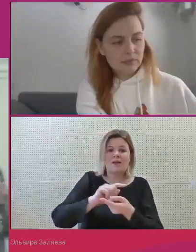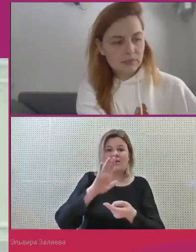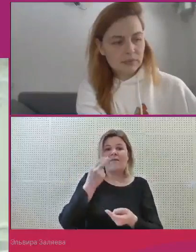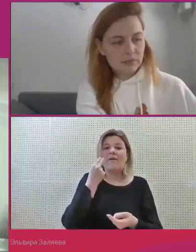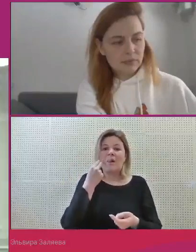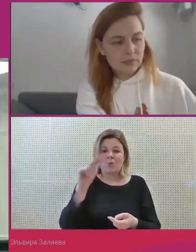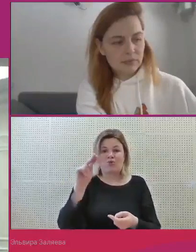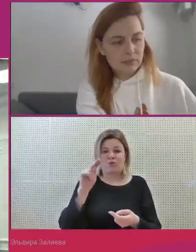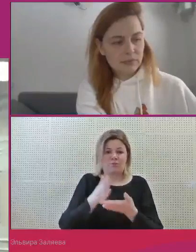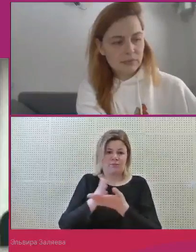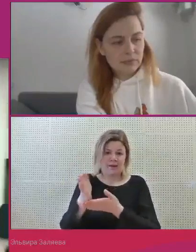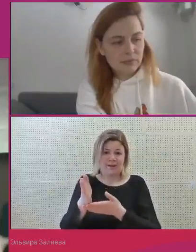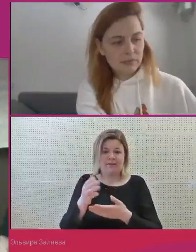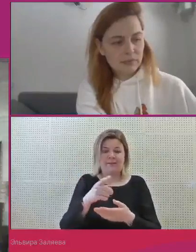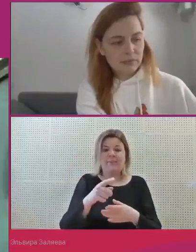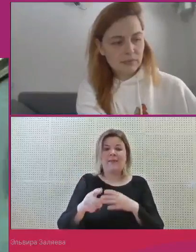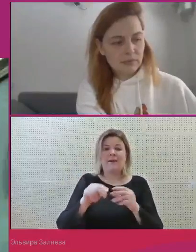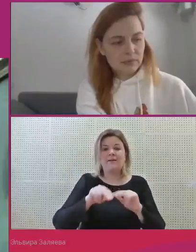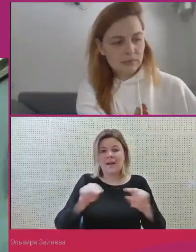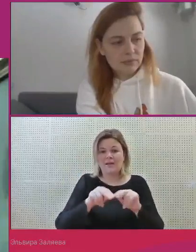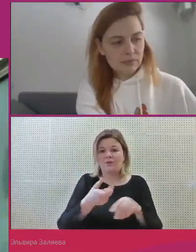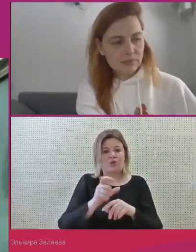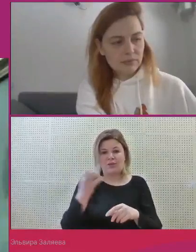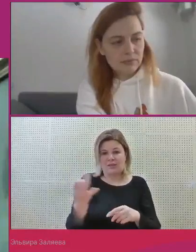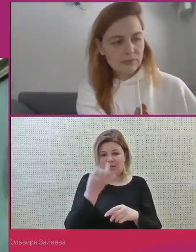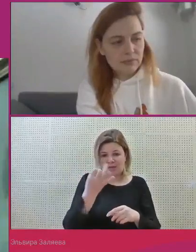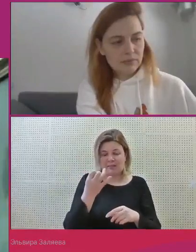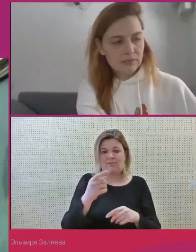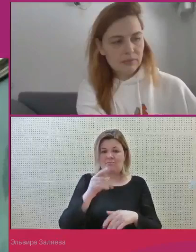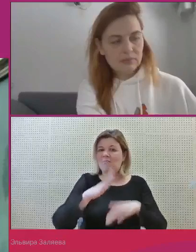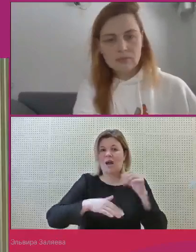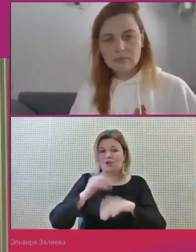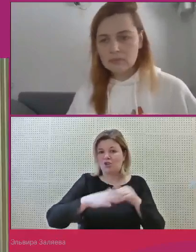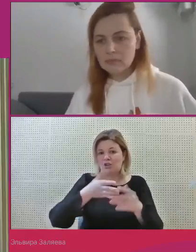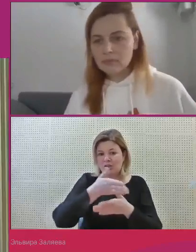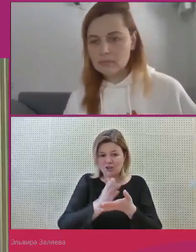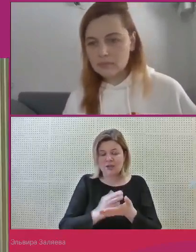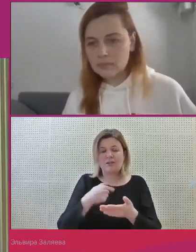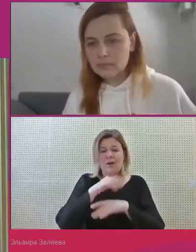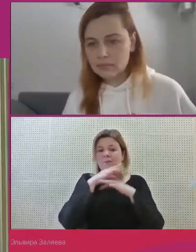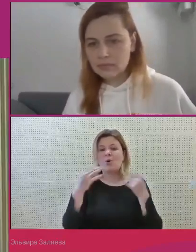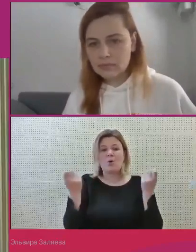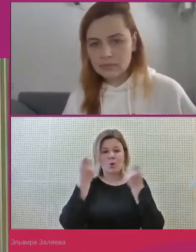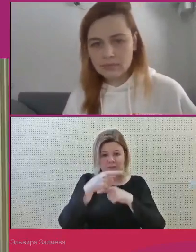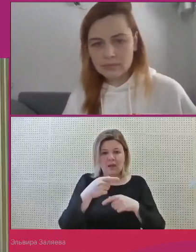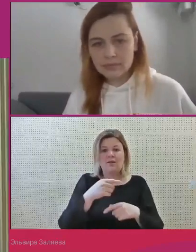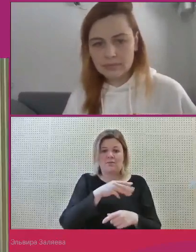информации. Интересная практическая часть, когда мы попробовали себя в роли людей, которые не видят, попробовали себя